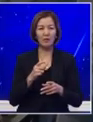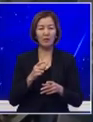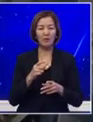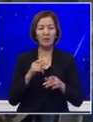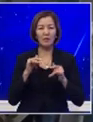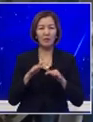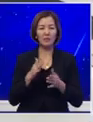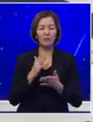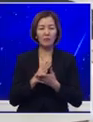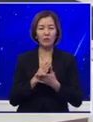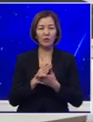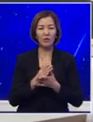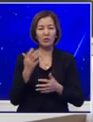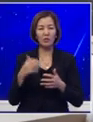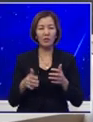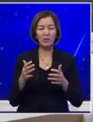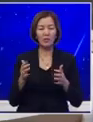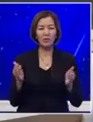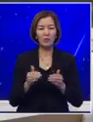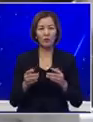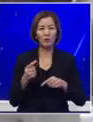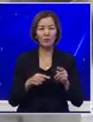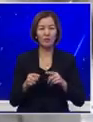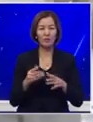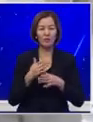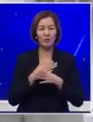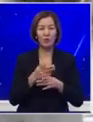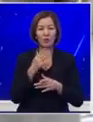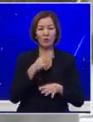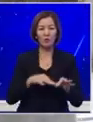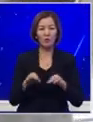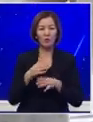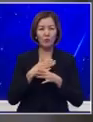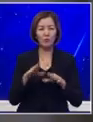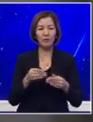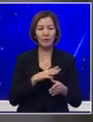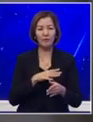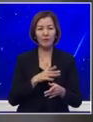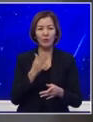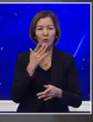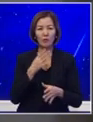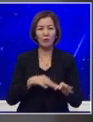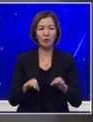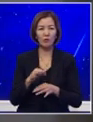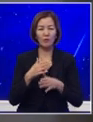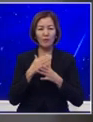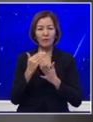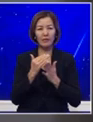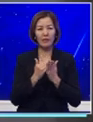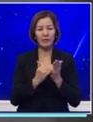Мамандардың айтуынша, шағын және орта бизнес өкілдерінің бастамасына ұлттық жоба бағдарламасы да септескен. Ұлттық жоба